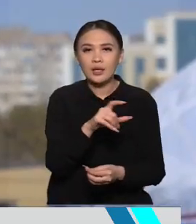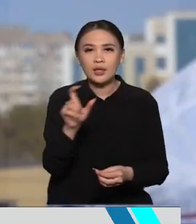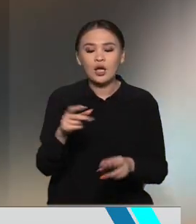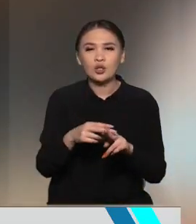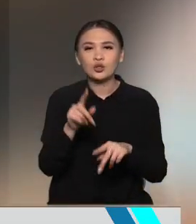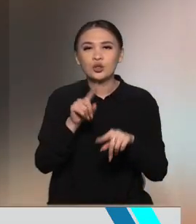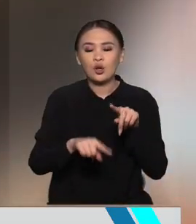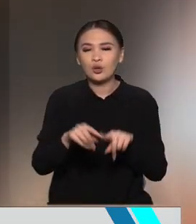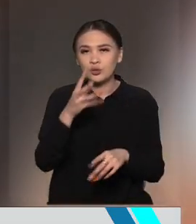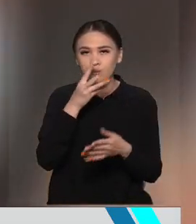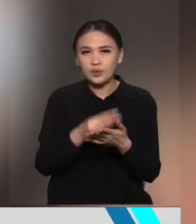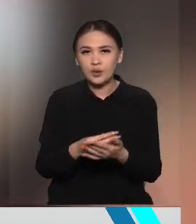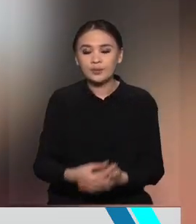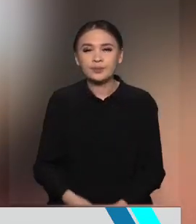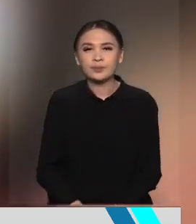родине.